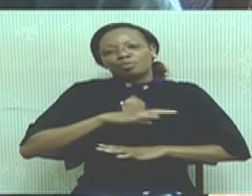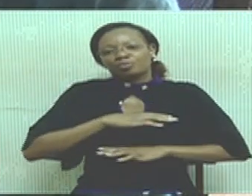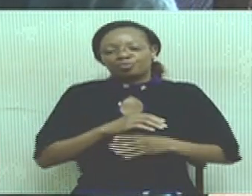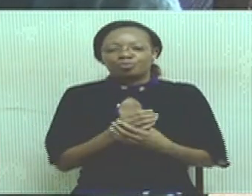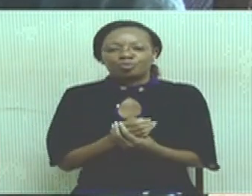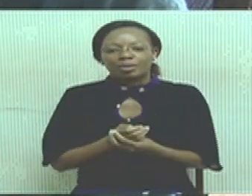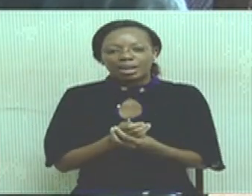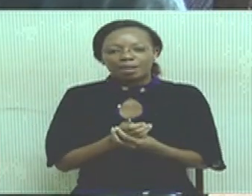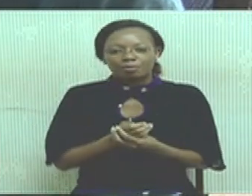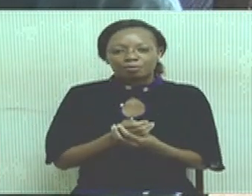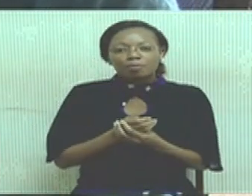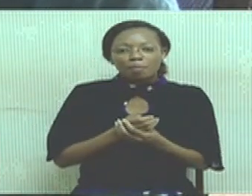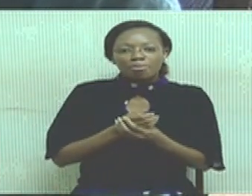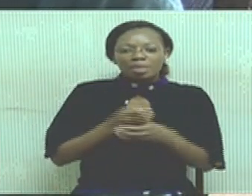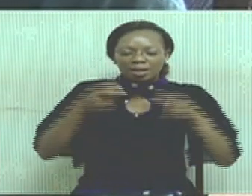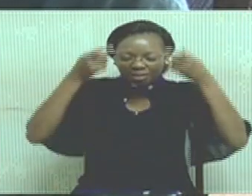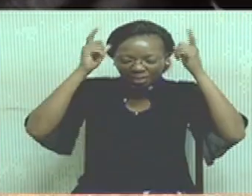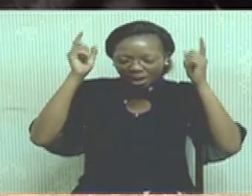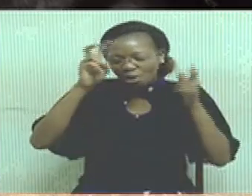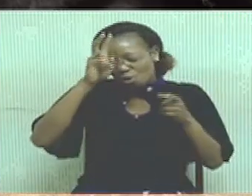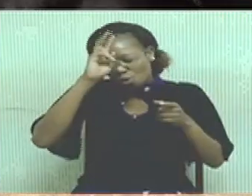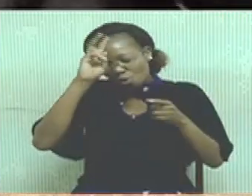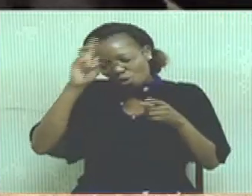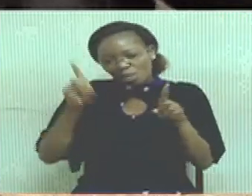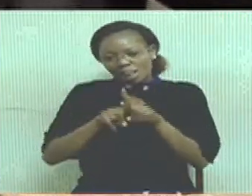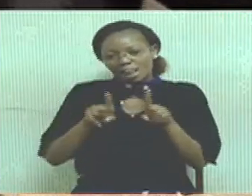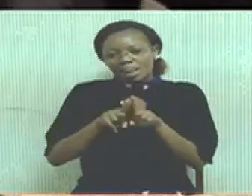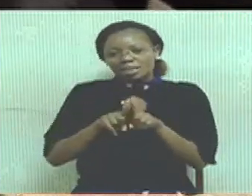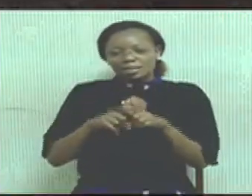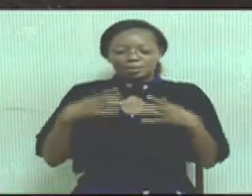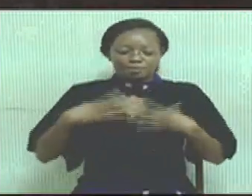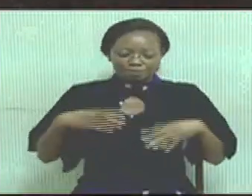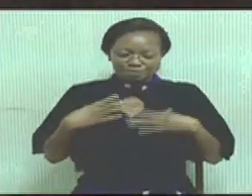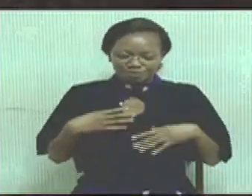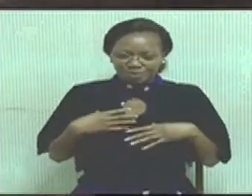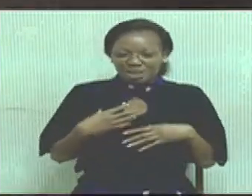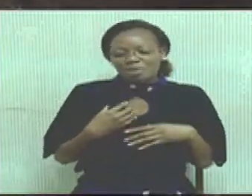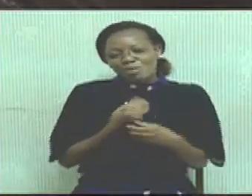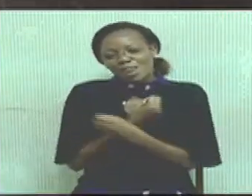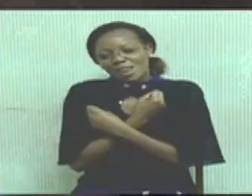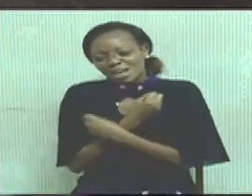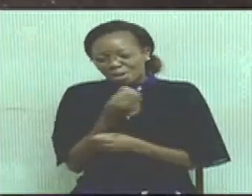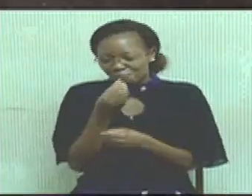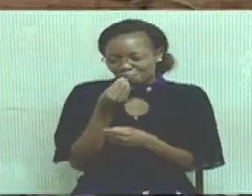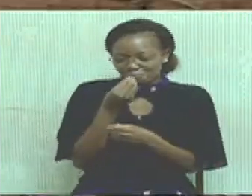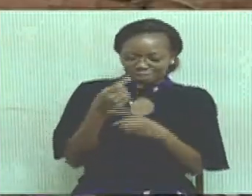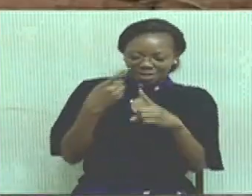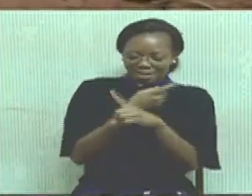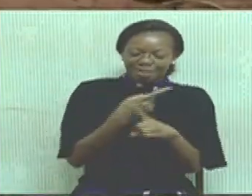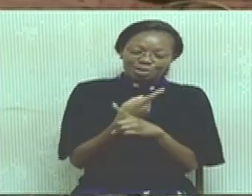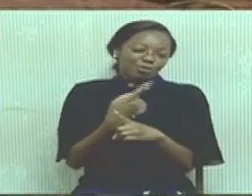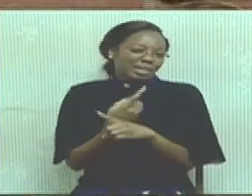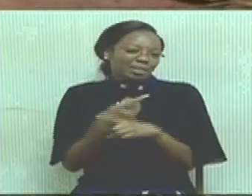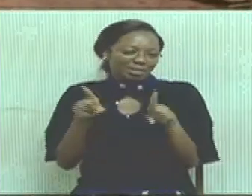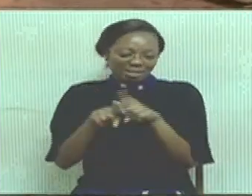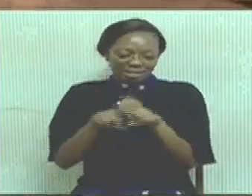ipate chakula ya kutosha na maziwa ya kutosha itokee. Mifugo si tofauti sana na binadamu kwa upande wa lishe. Vile tu